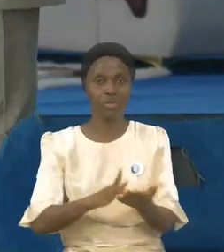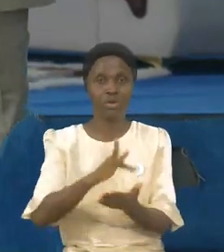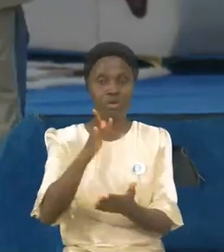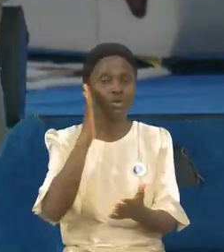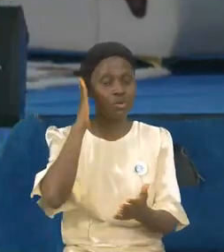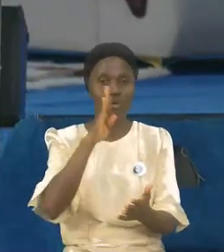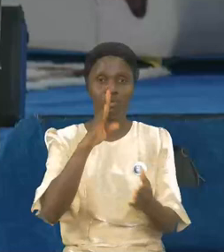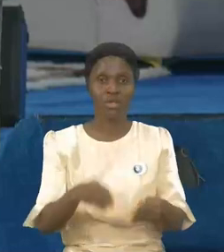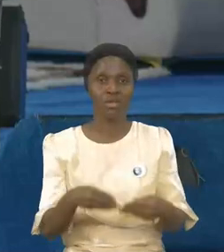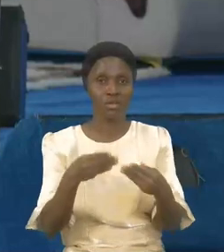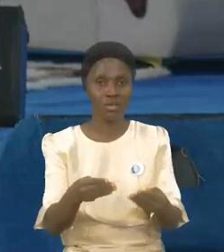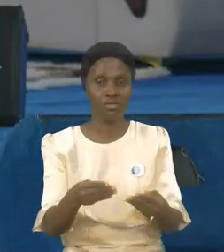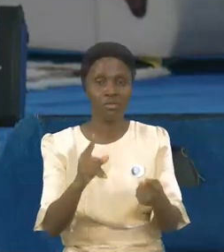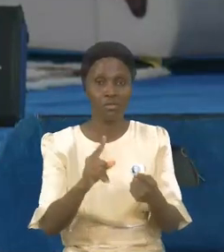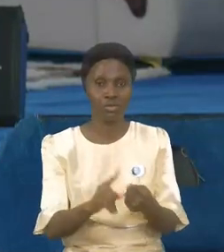Et le règne,